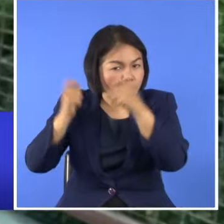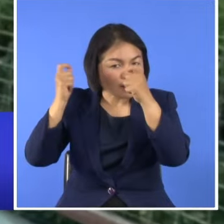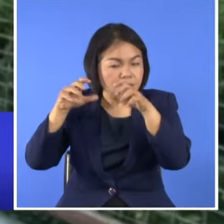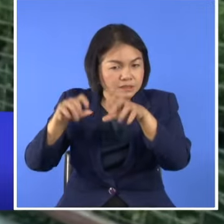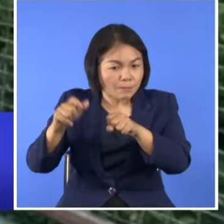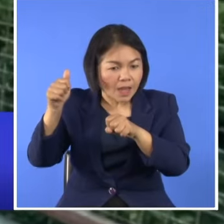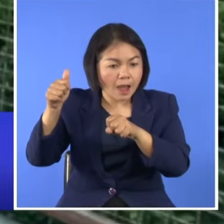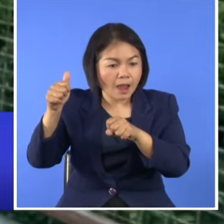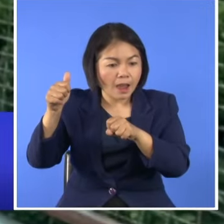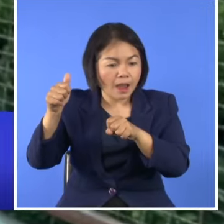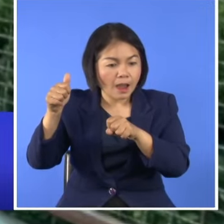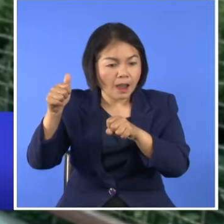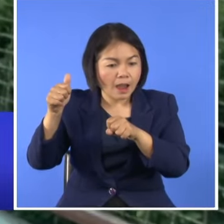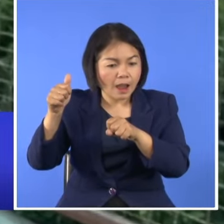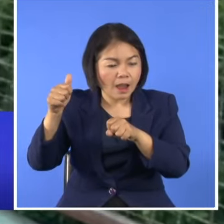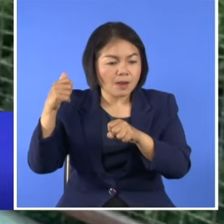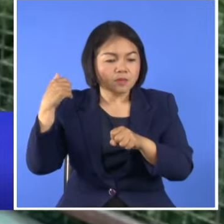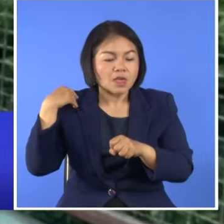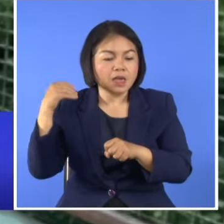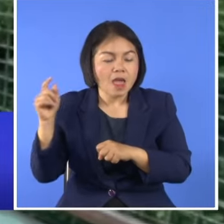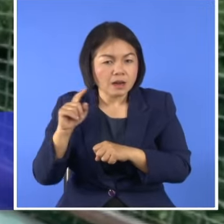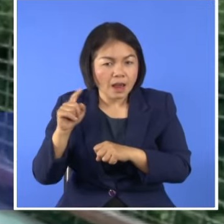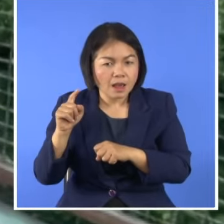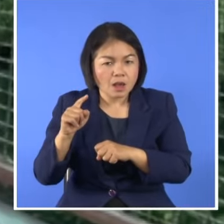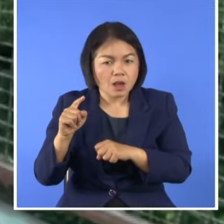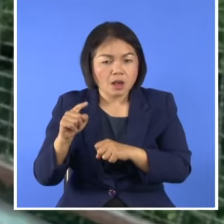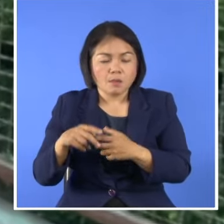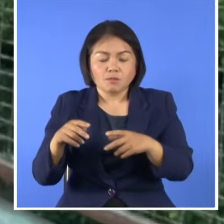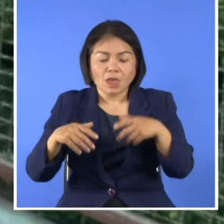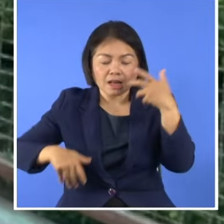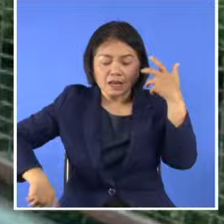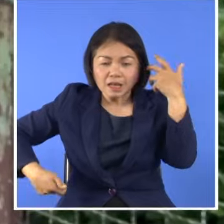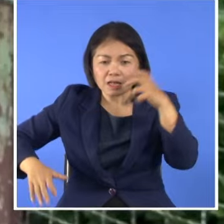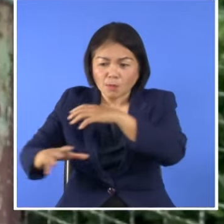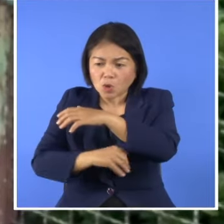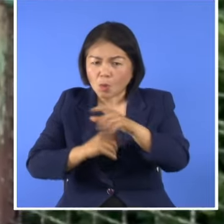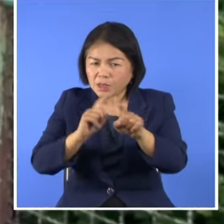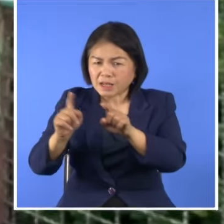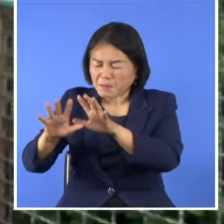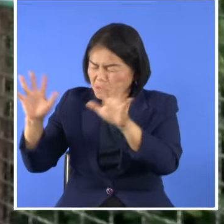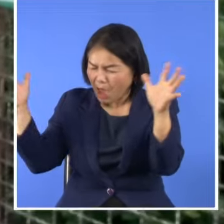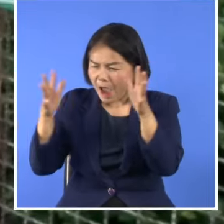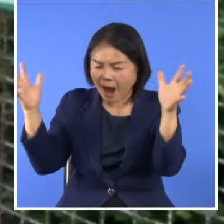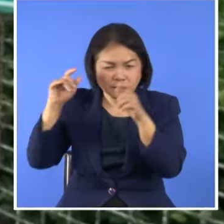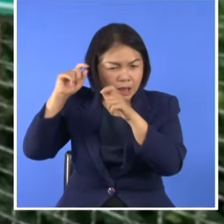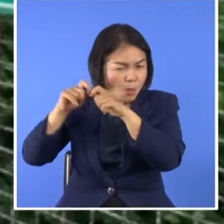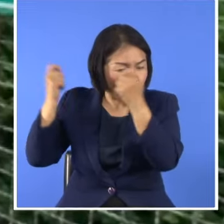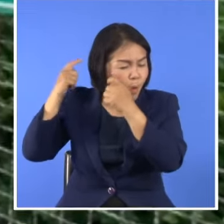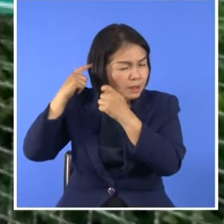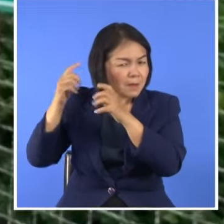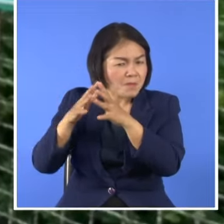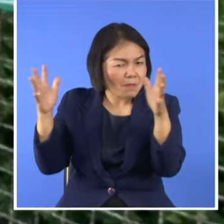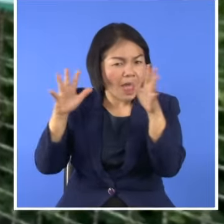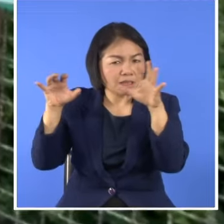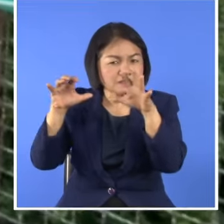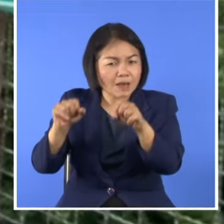เออนะอีกตัวนึงนะไม่ใช่ตัวที่ไปขโมยกางเกงในนะมันมีหลายแหว่งเหลือเกินอืแล้วก็จับตัวไอ้เจ้า